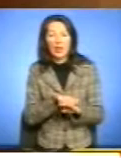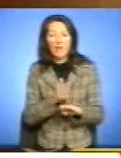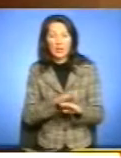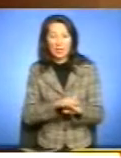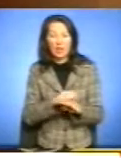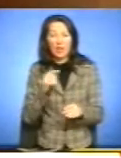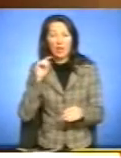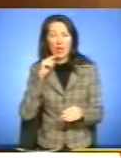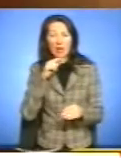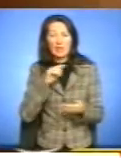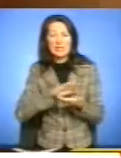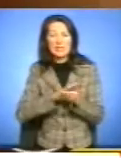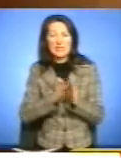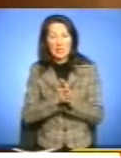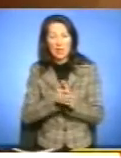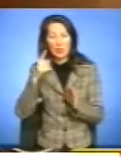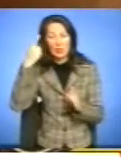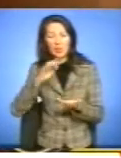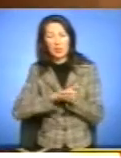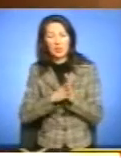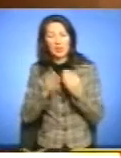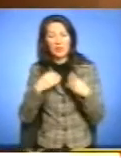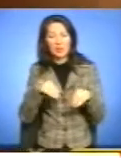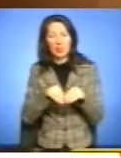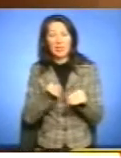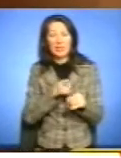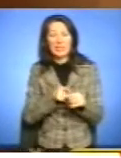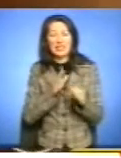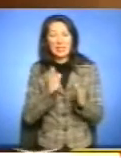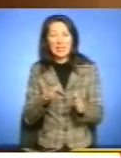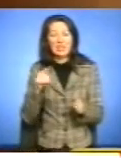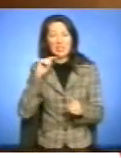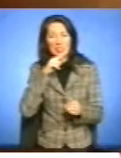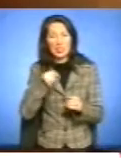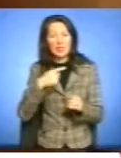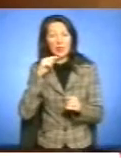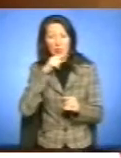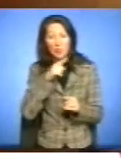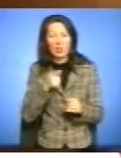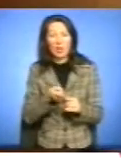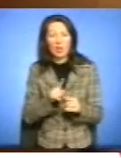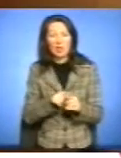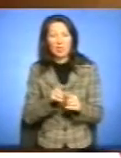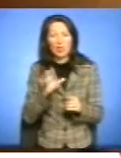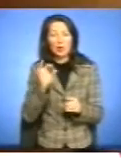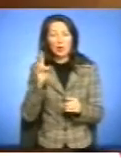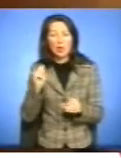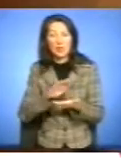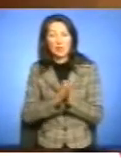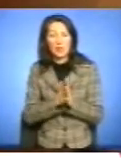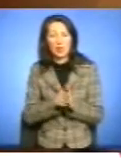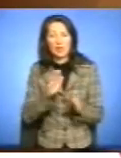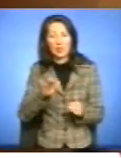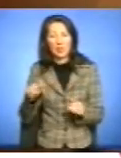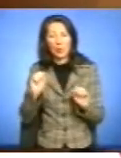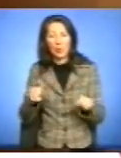але через і психологічний. Вони можуть потерпати тут, на Україні, від, наприклад, від родини, насильства. Вони не бачать